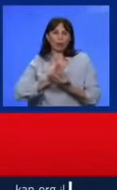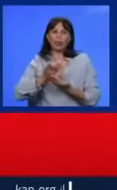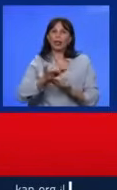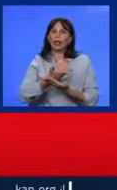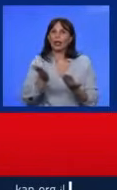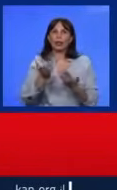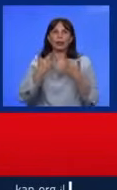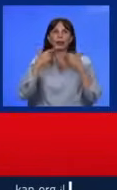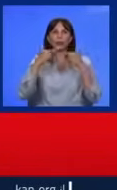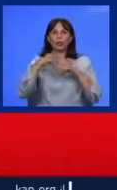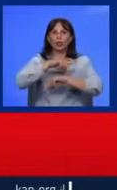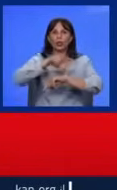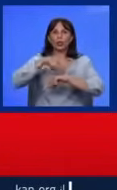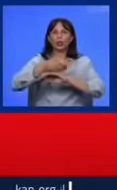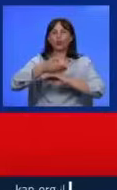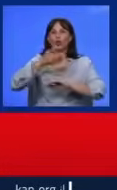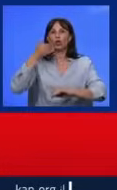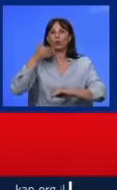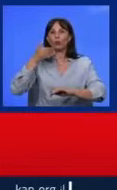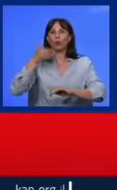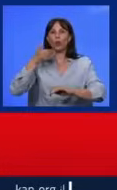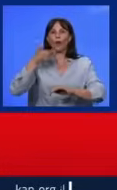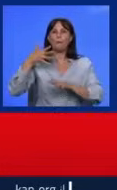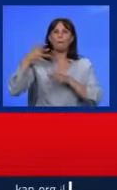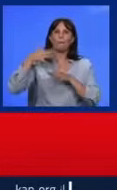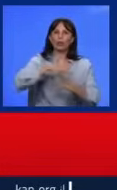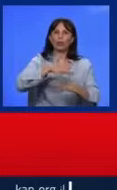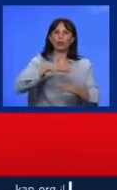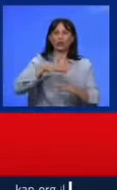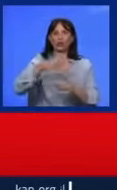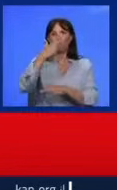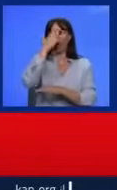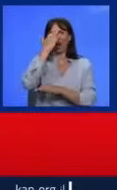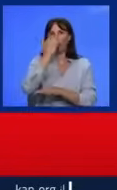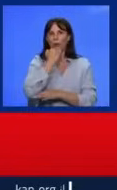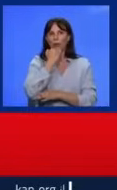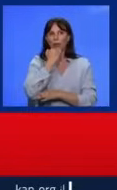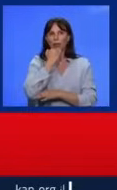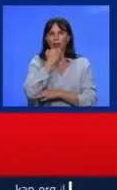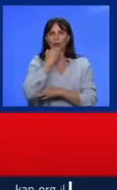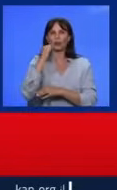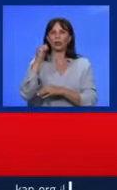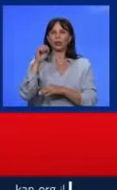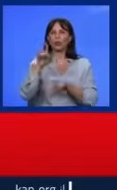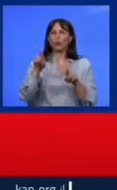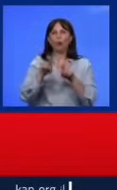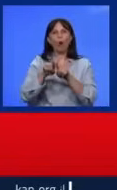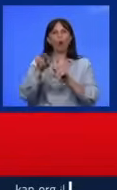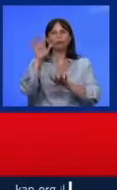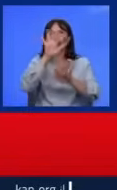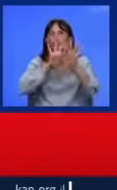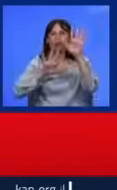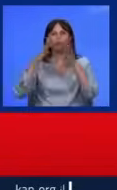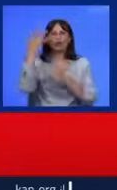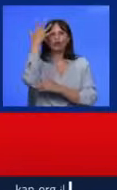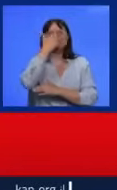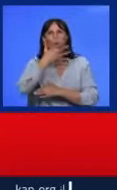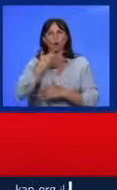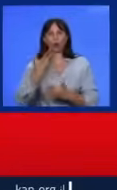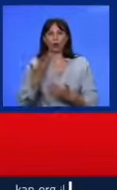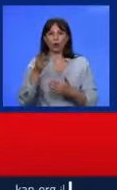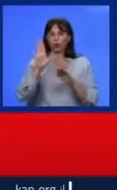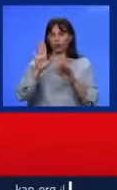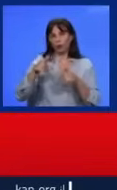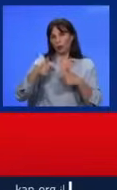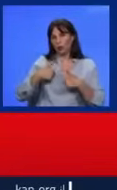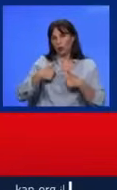לשעות שקדמו לפלישה של חמאס. וזה חור אחד שחור גדול שלי יש, ואני מניח גם לאחרים